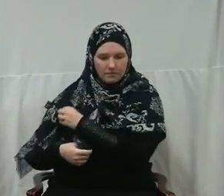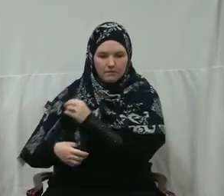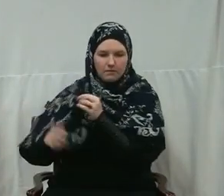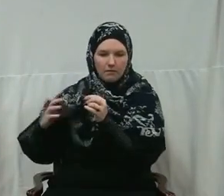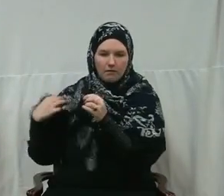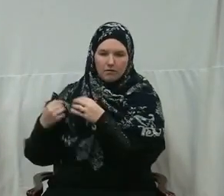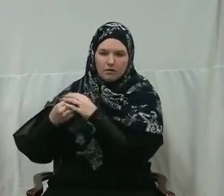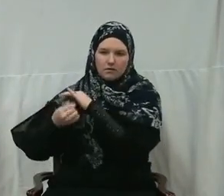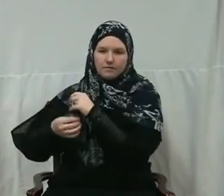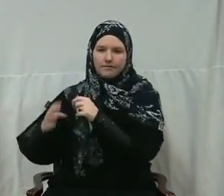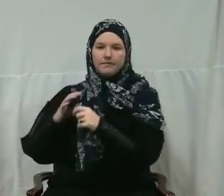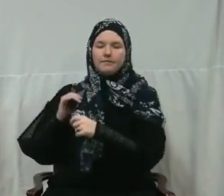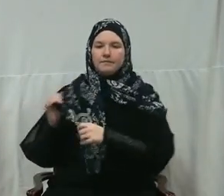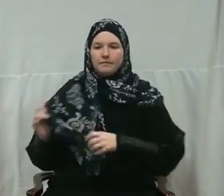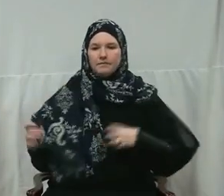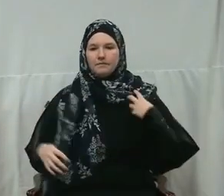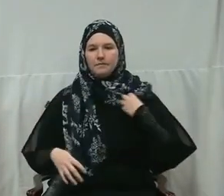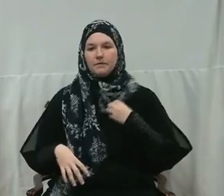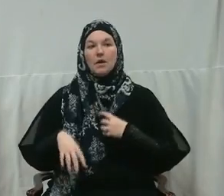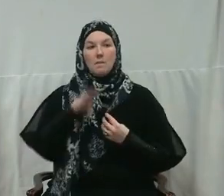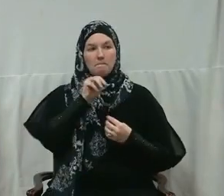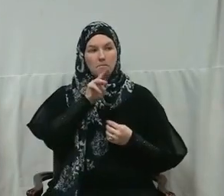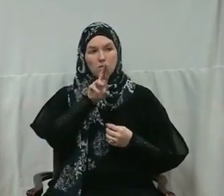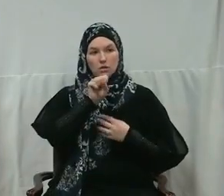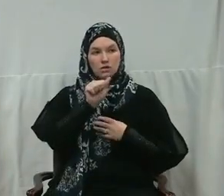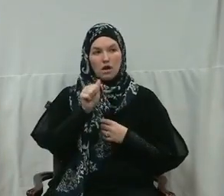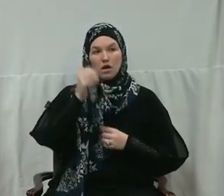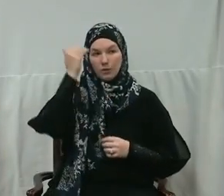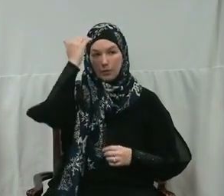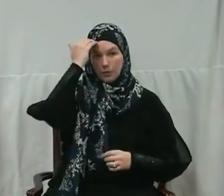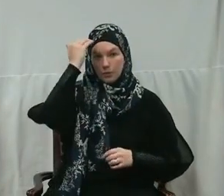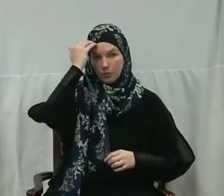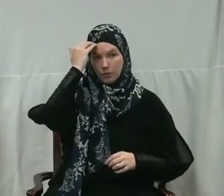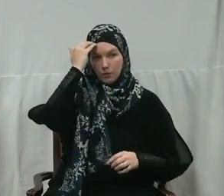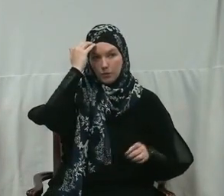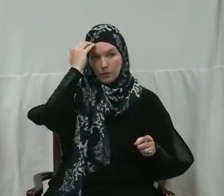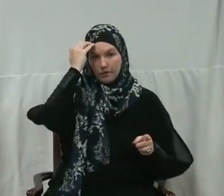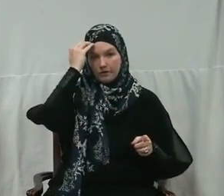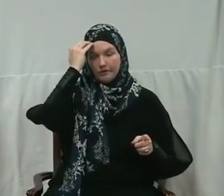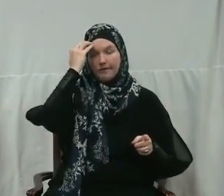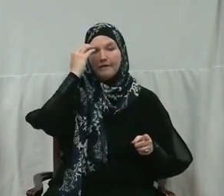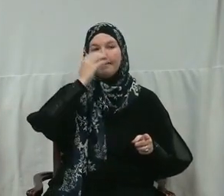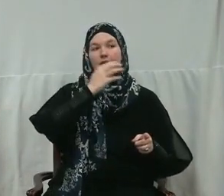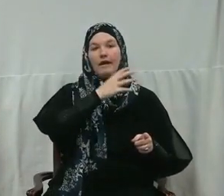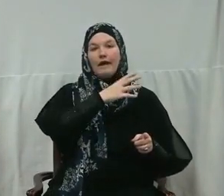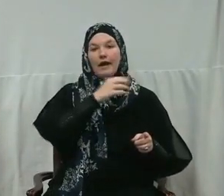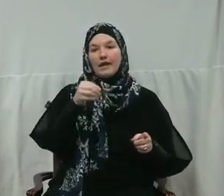لَكَ مِنَ النَّاصِحِينَ. He knew that Moses was followed, and he was followed to get his